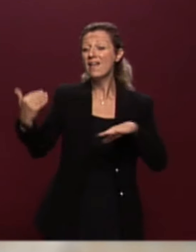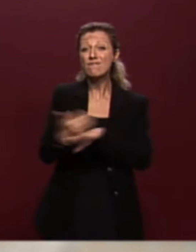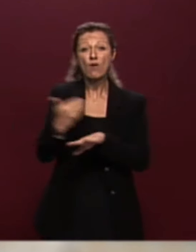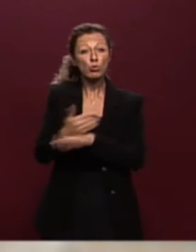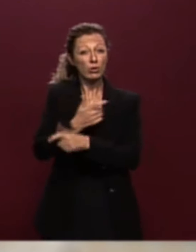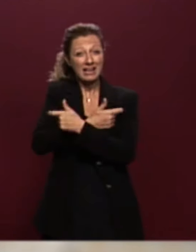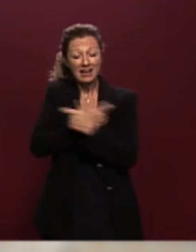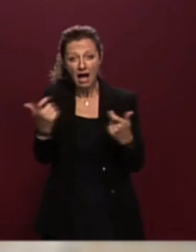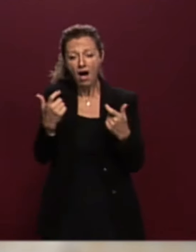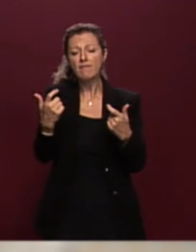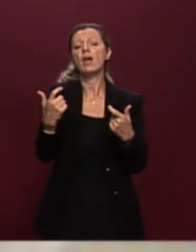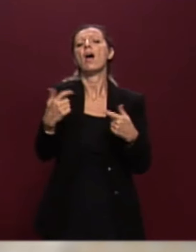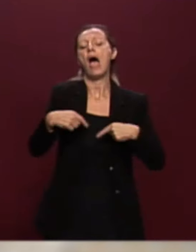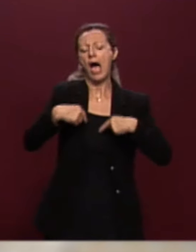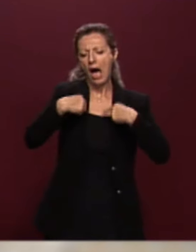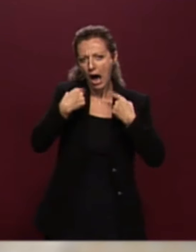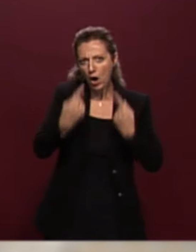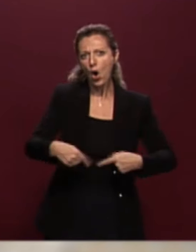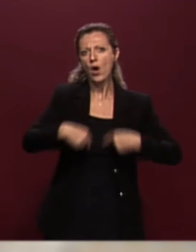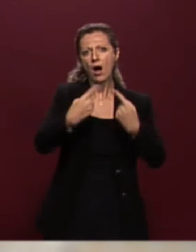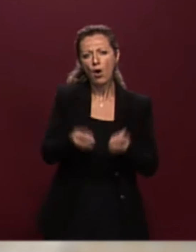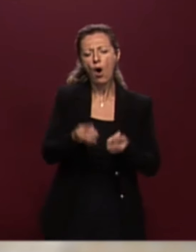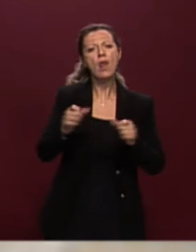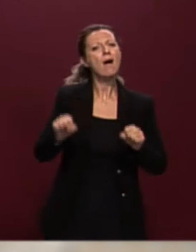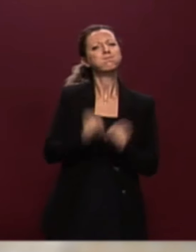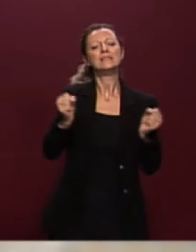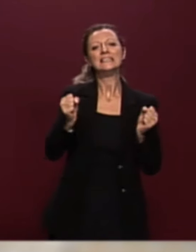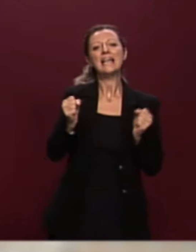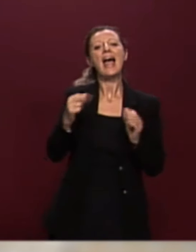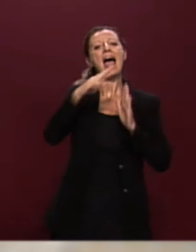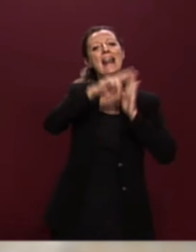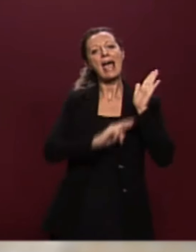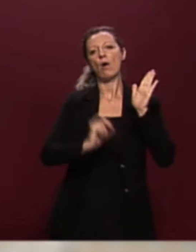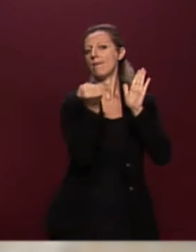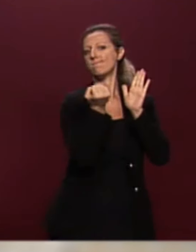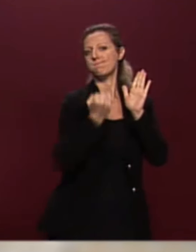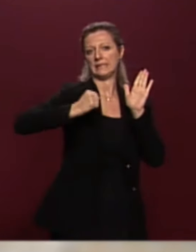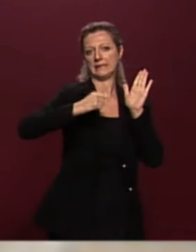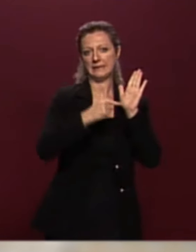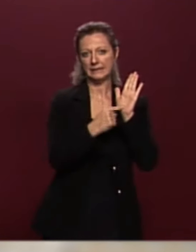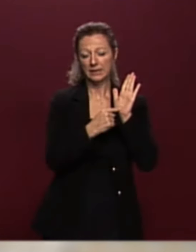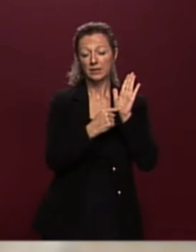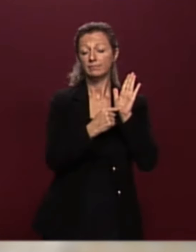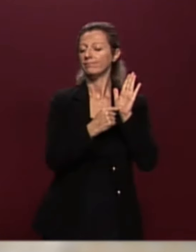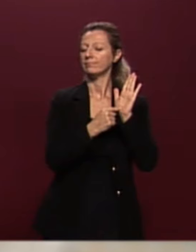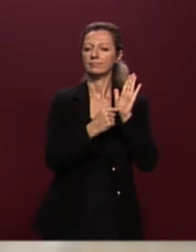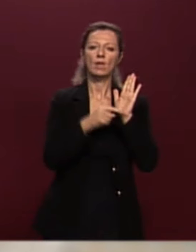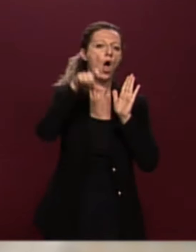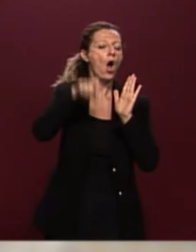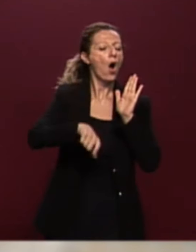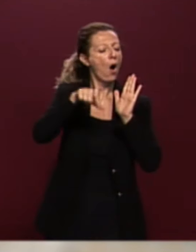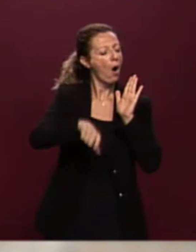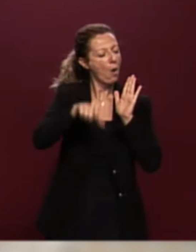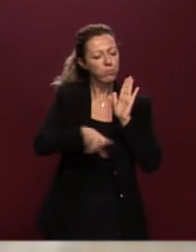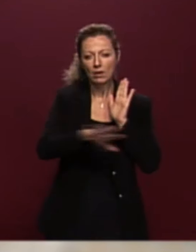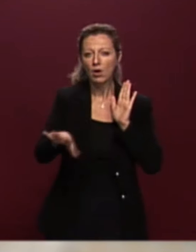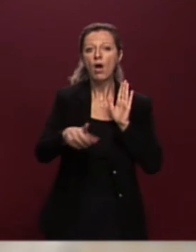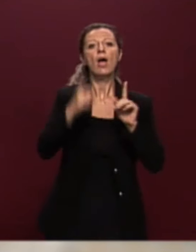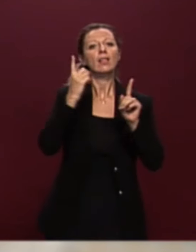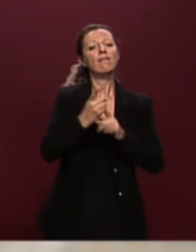infatti, a essere l'inosservanza delle regole. È indispensabile accertare